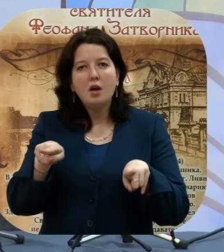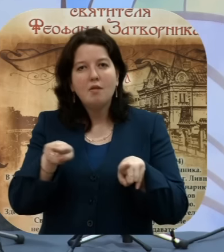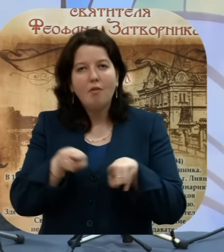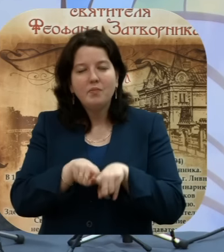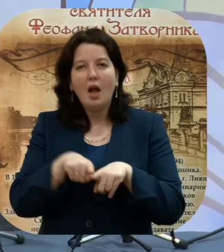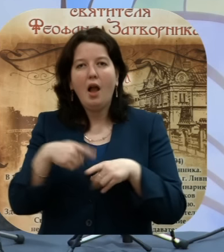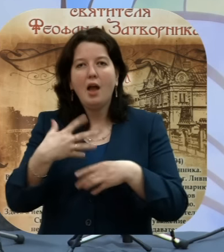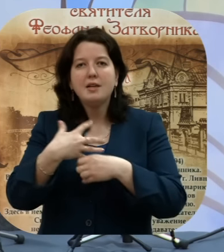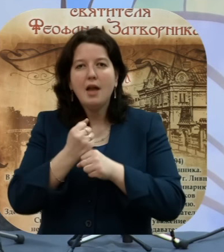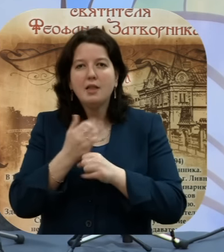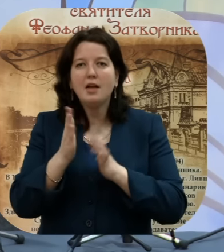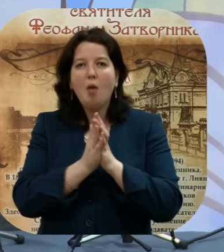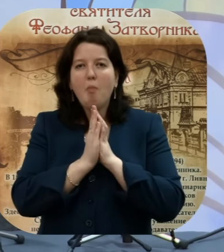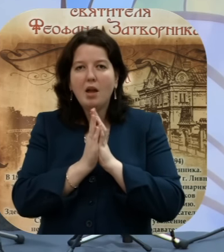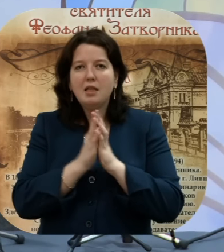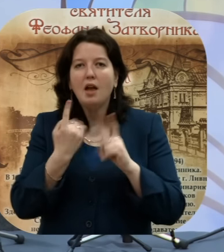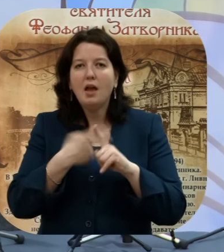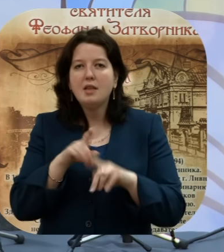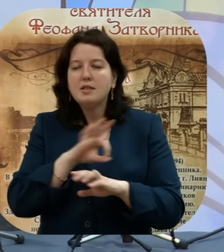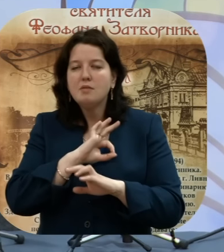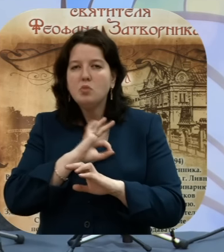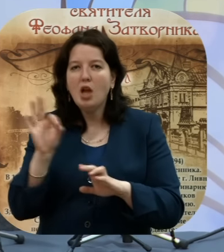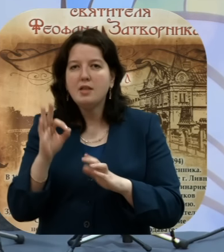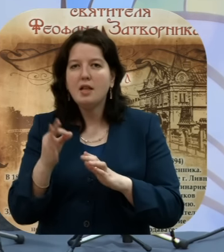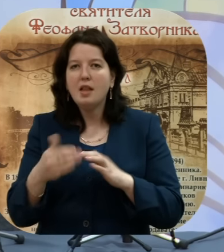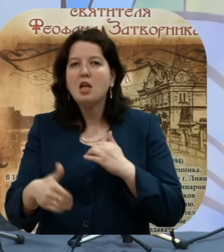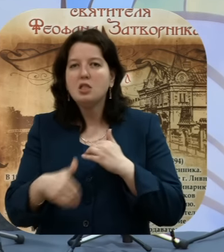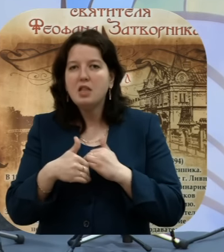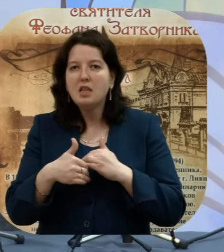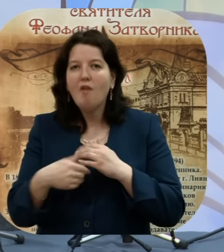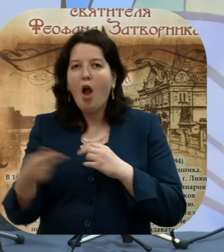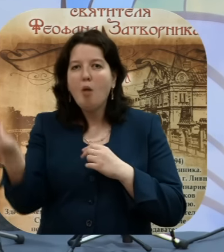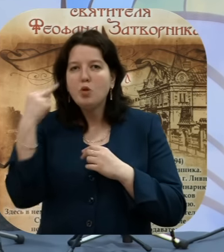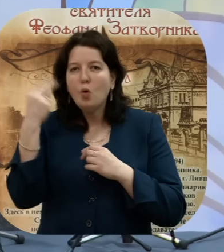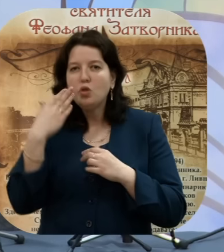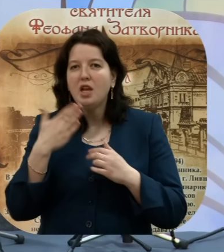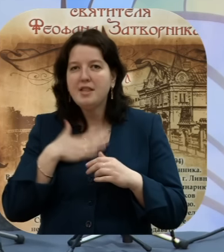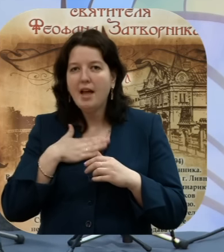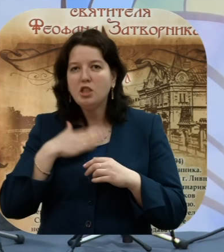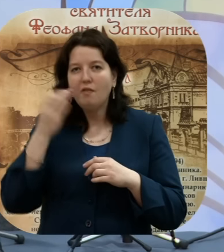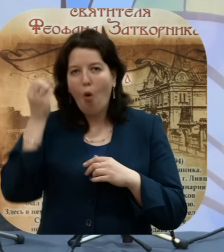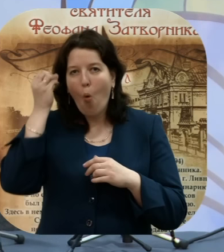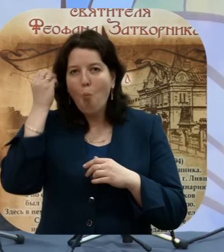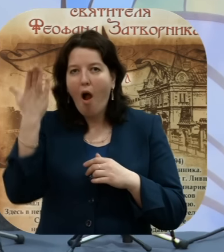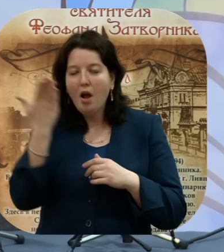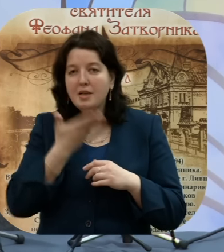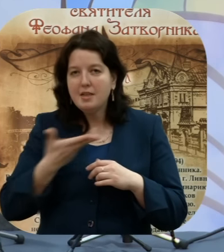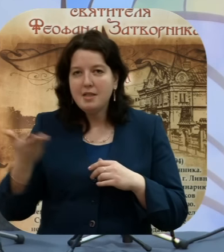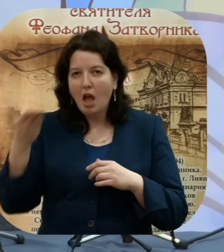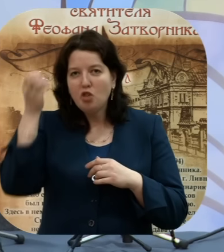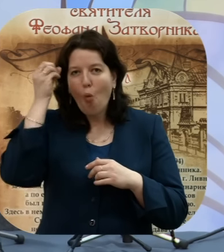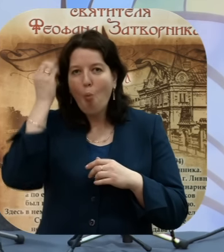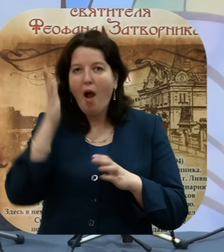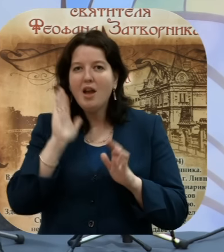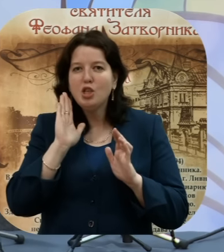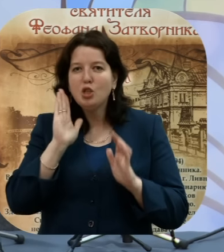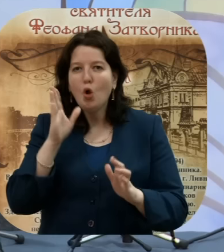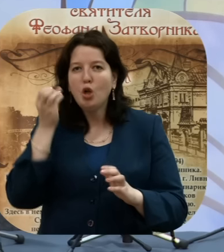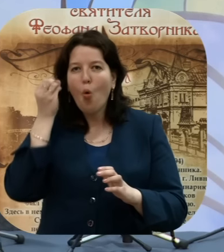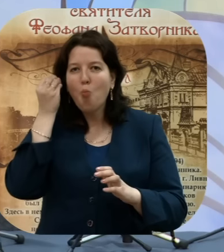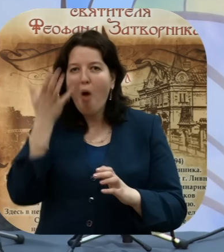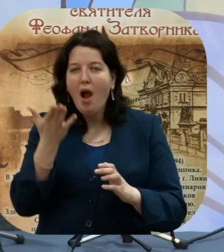является изумительным средством приучения нашего ума к молитве. Нашего не только ума, а